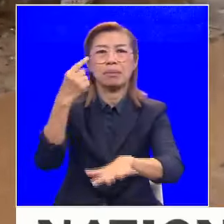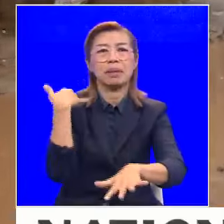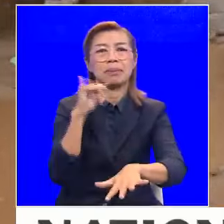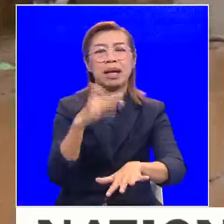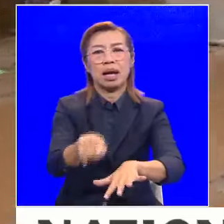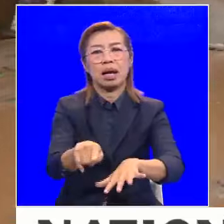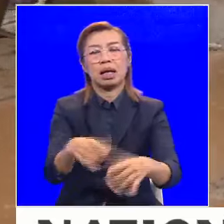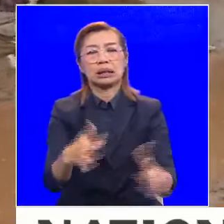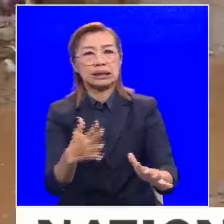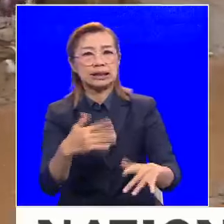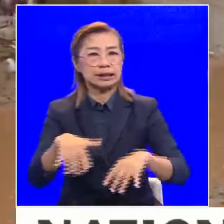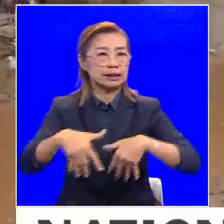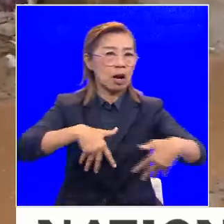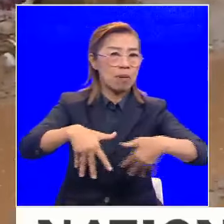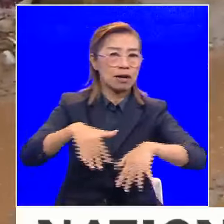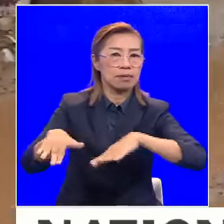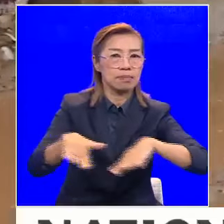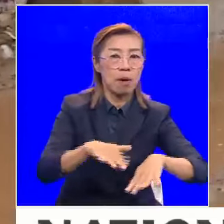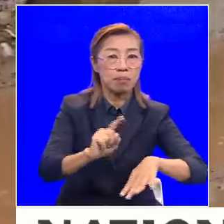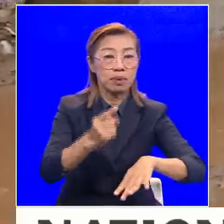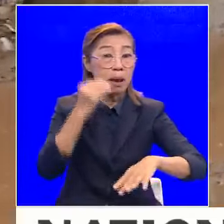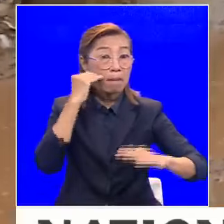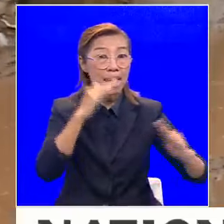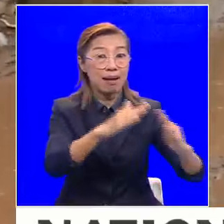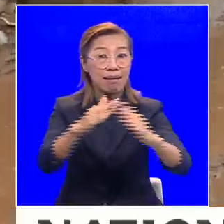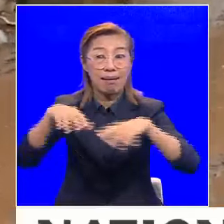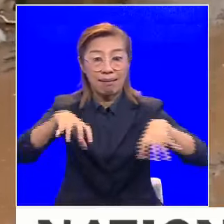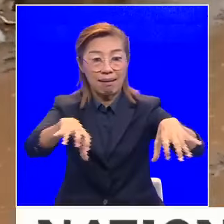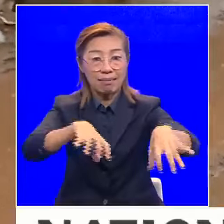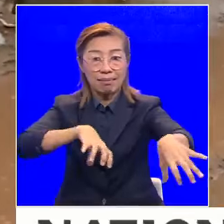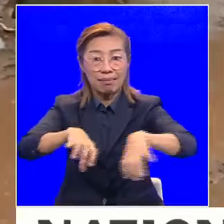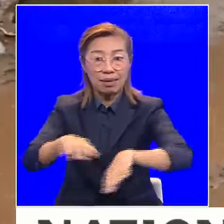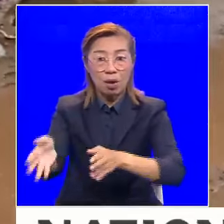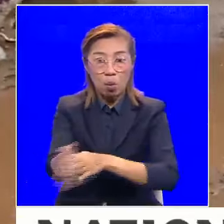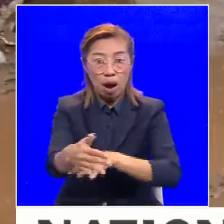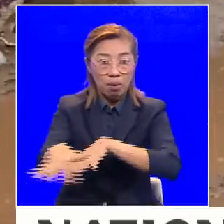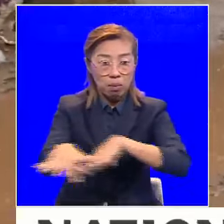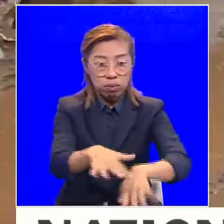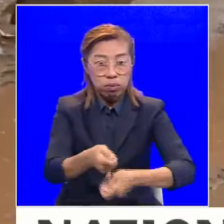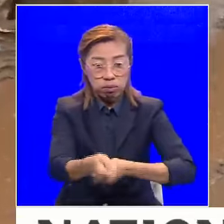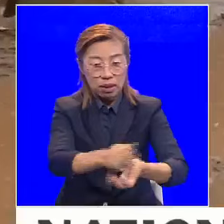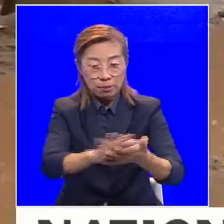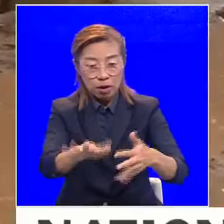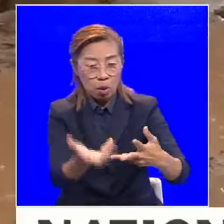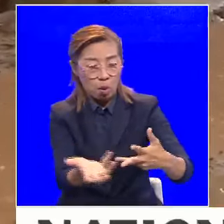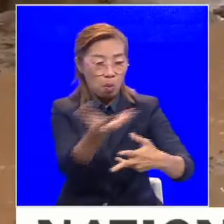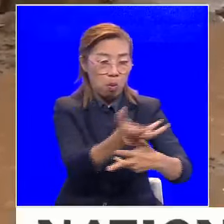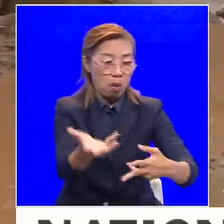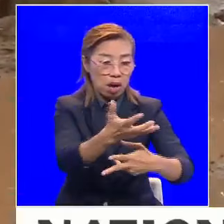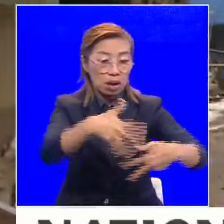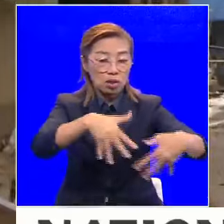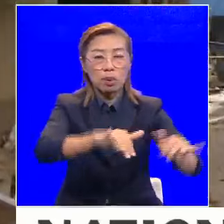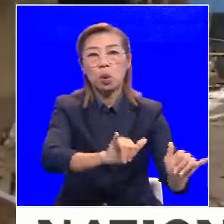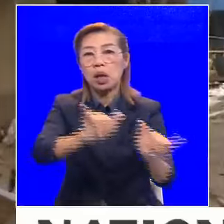การเตรียมความพร้อมกันนะคะหลายบ้านเนี่ยที่เก็บบ้านทำความสะอาดเรียบร้อยแล้วก็เตรียมยกของขึ้นที่สูงแล้วก็เตรียมอพยพประชาชนออกจากพื้นที่ค่ะ